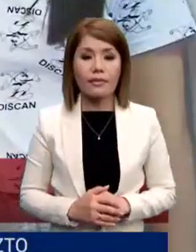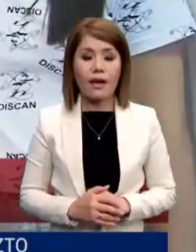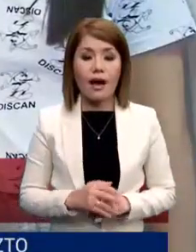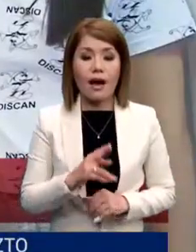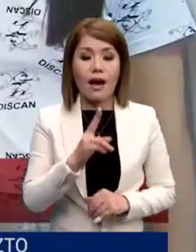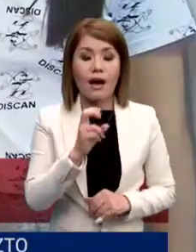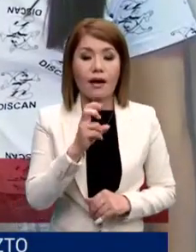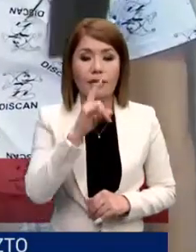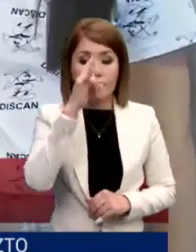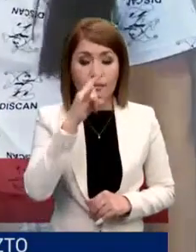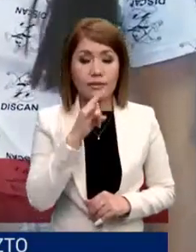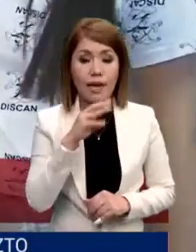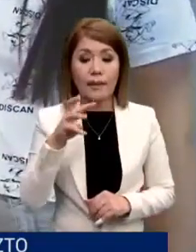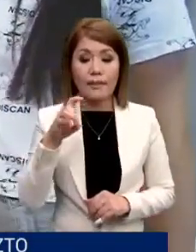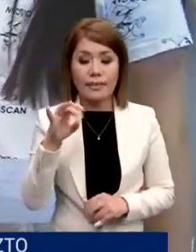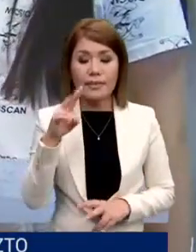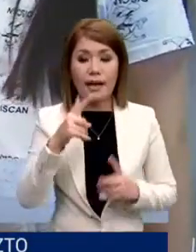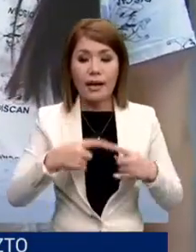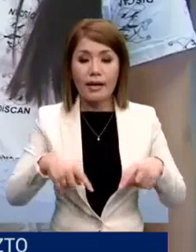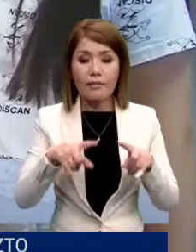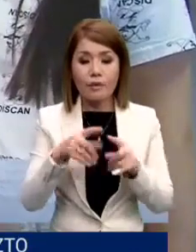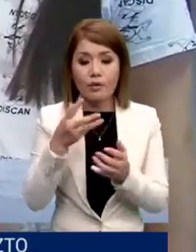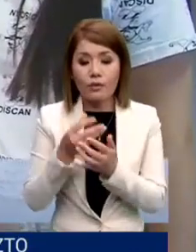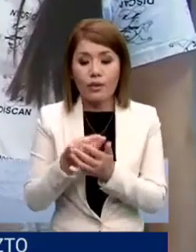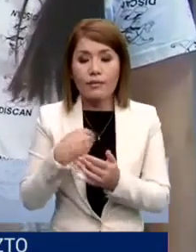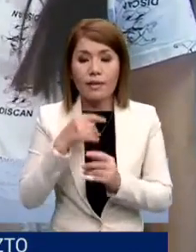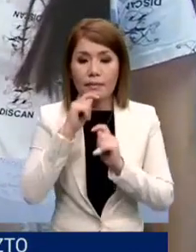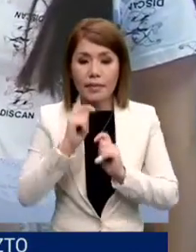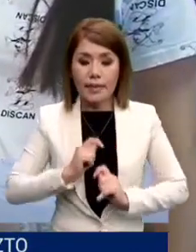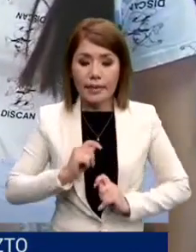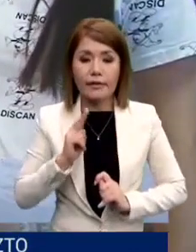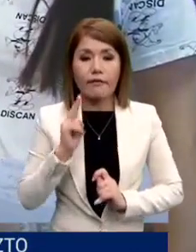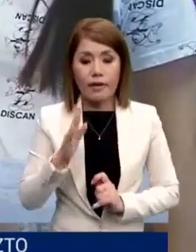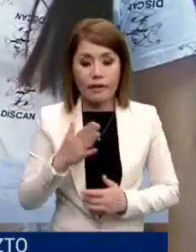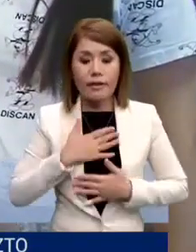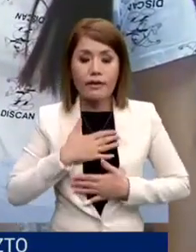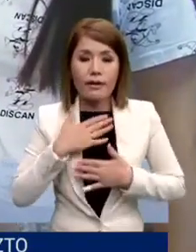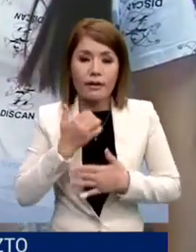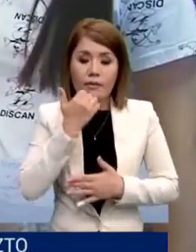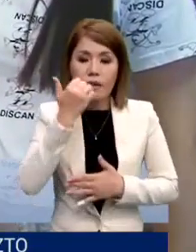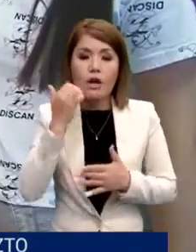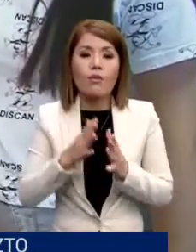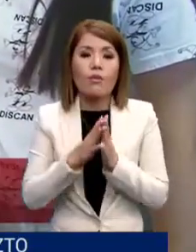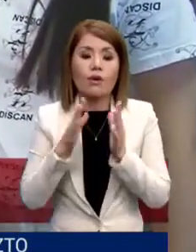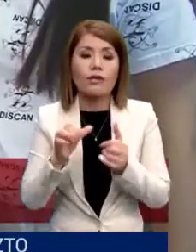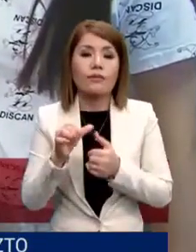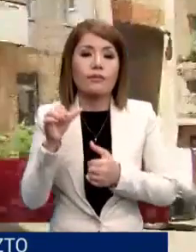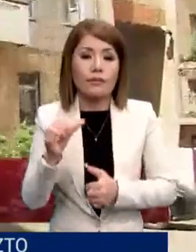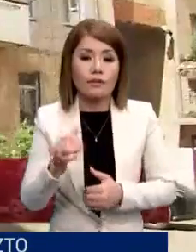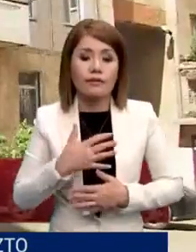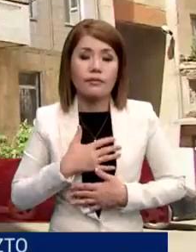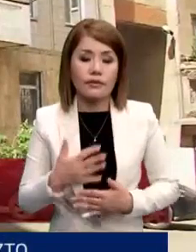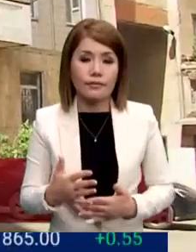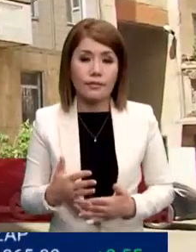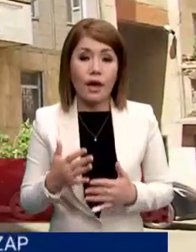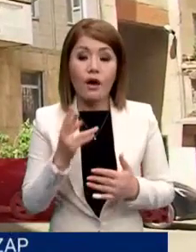Қазақмыс корпорациясына көптен-көп рахмет. Үй беріп жағдайымыз жасап атқанына ерекше алғыс айтамыз. Көп рахмет.